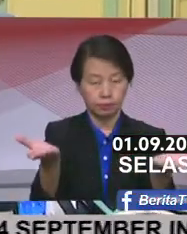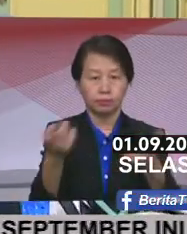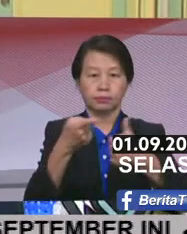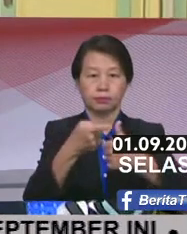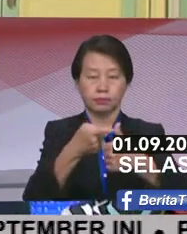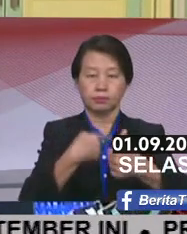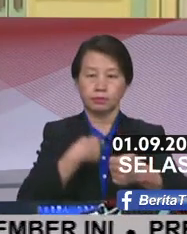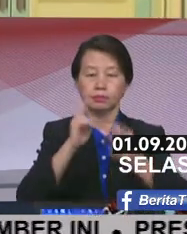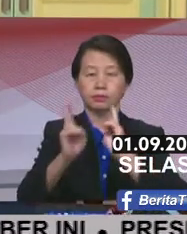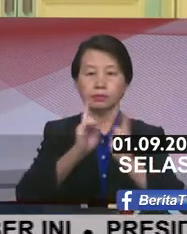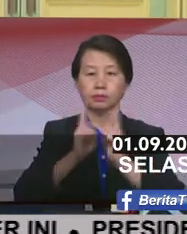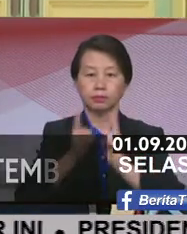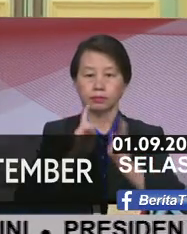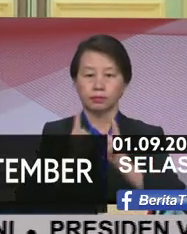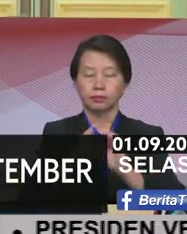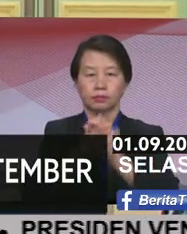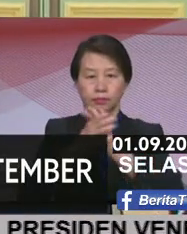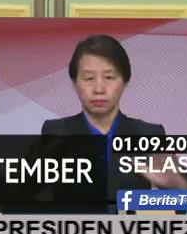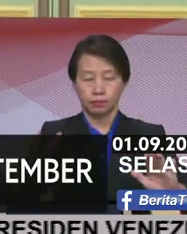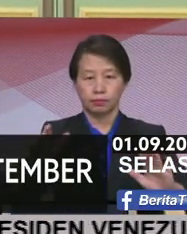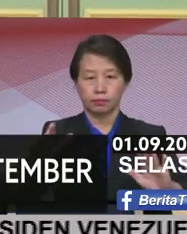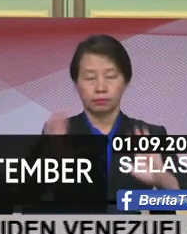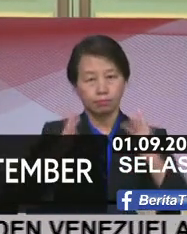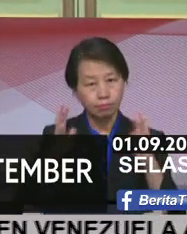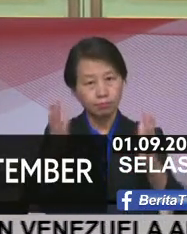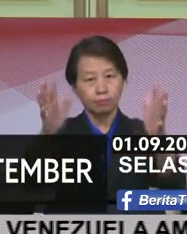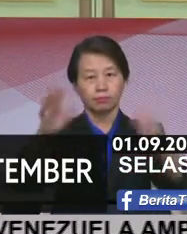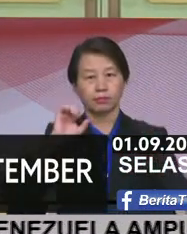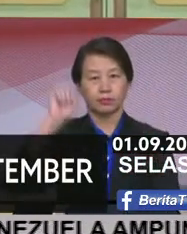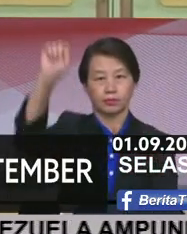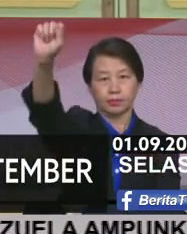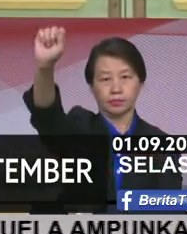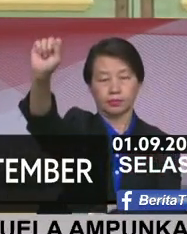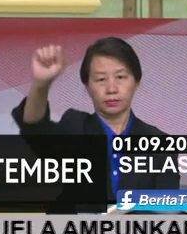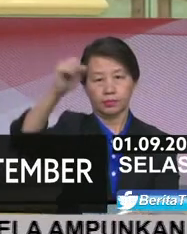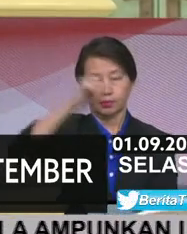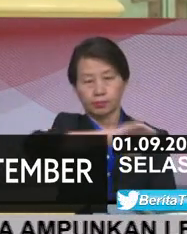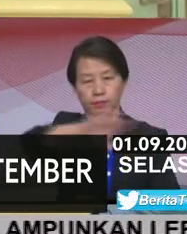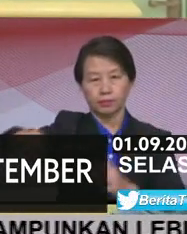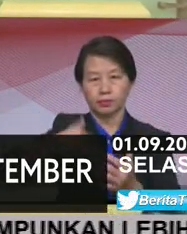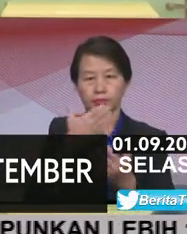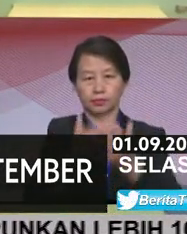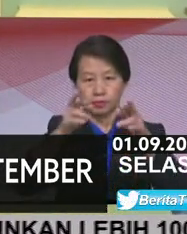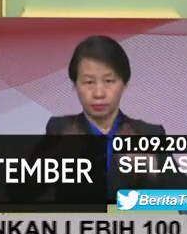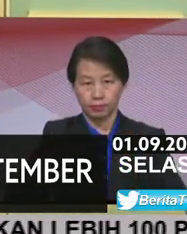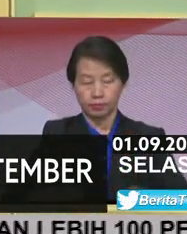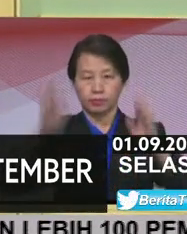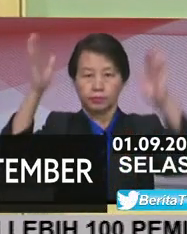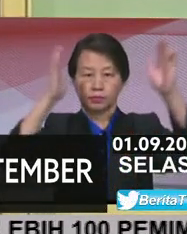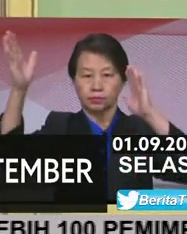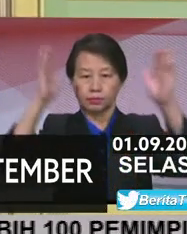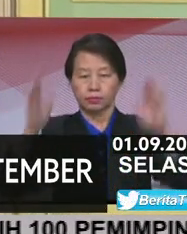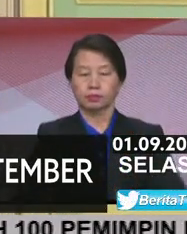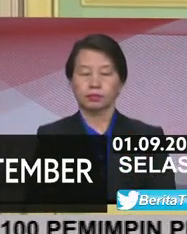Ujar beliau, keputusan itu dibuat dalam mesyuarat khas menteri-menteri mengenai pelaksanaan Perintah Kawalan Pergerakan PKP atas nasihat